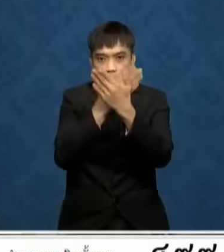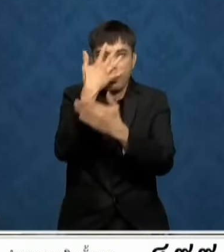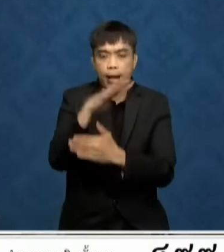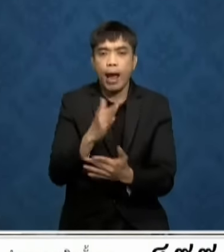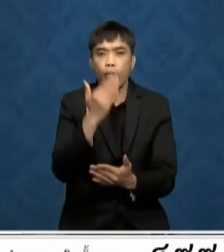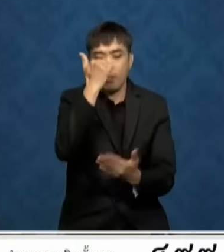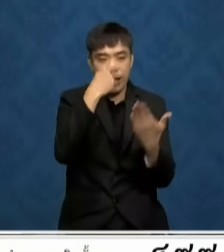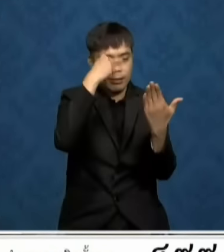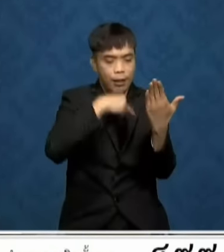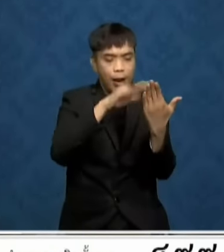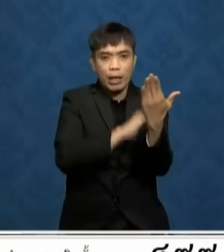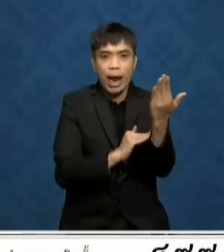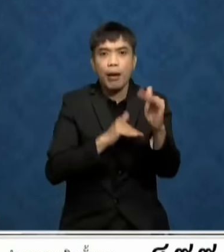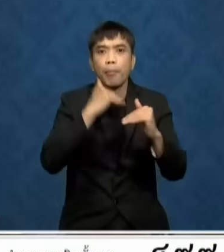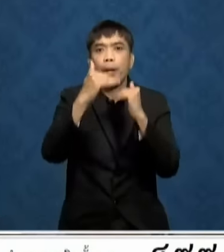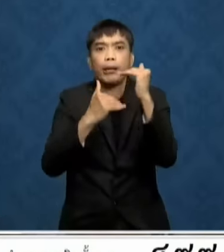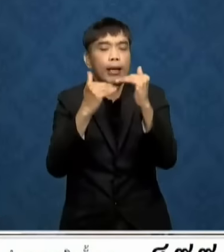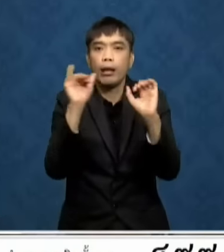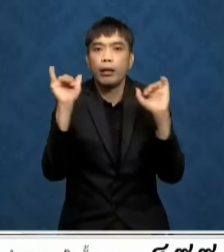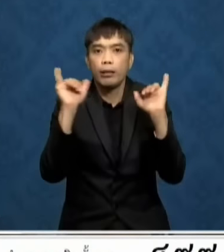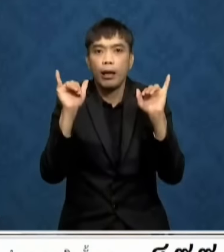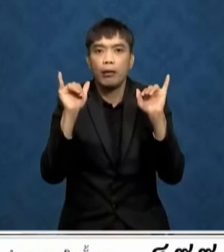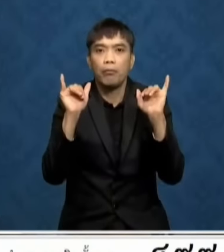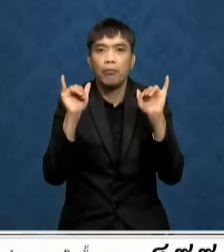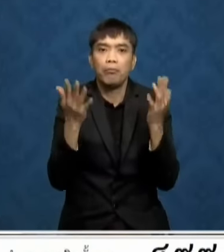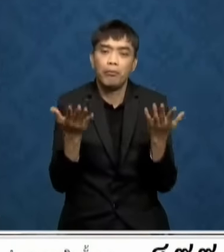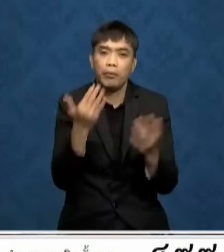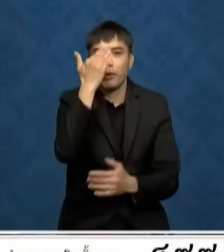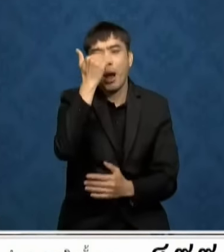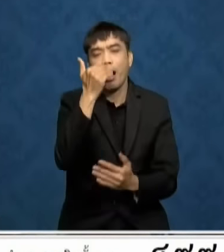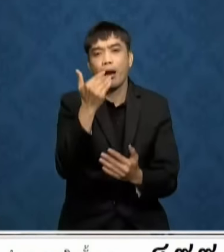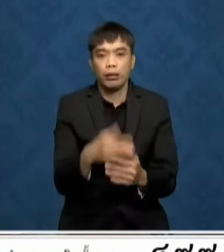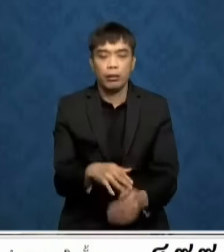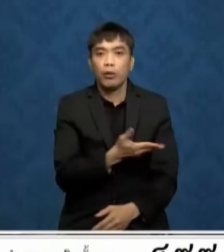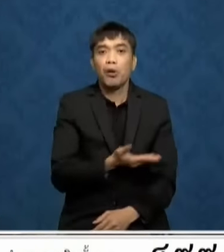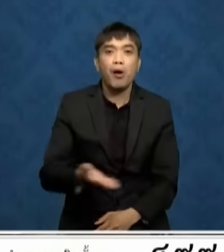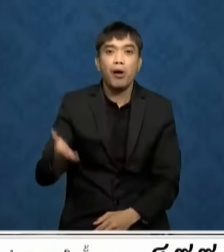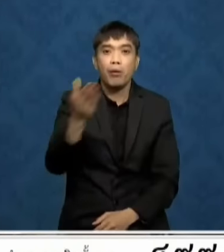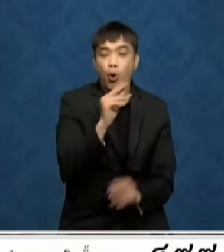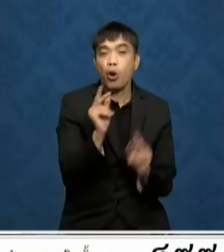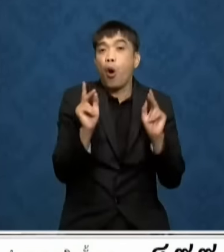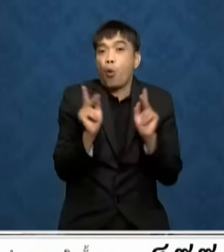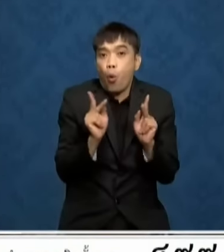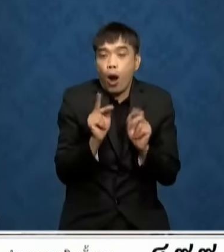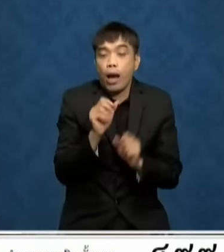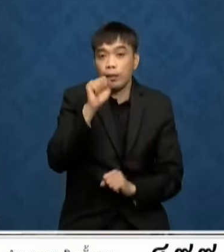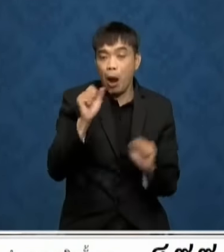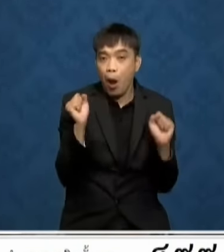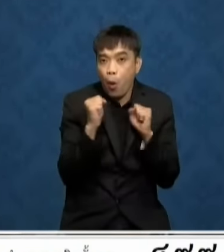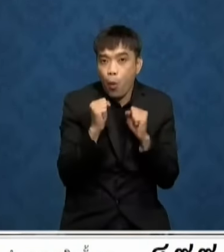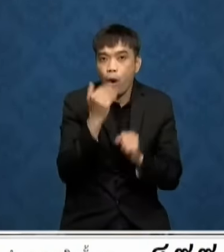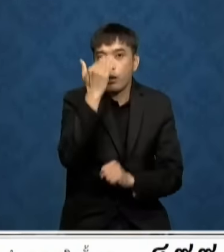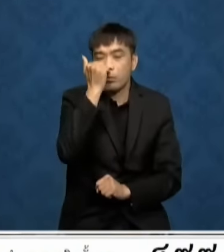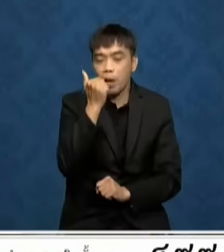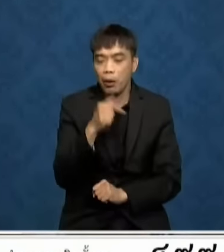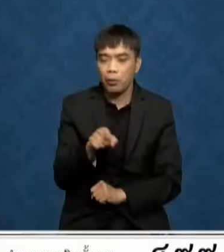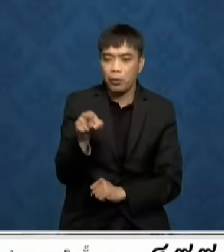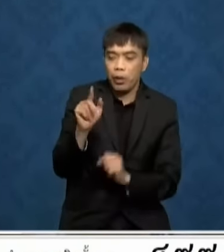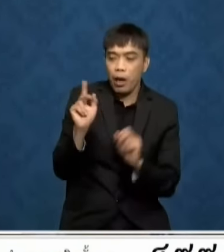ลัวทุกคนมีความกลัวครับแม้แต่ผู้มีอำนาจเองเนี่ยก็มีความกลัวเหมือนกันโดยเฉพาะความกลัวต่อศัต